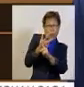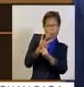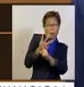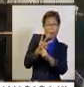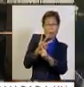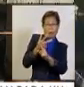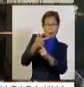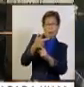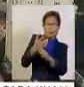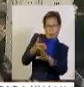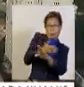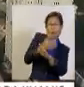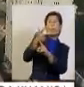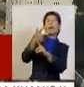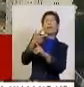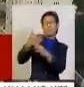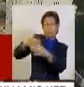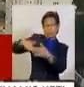before March.